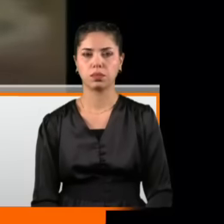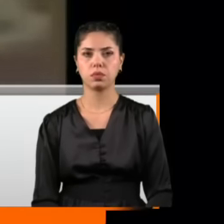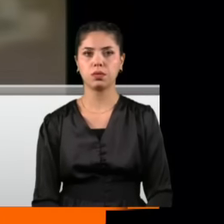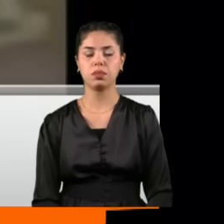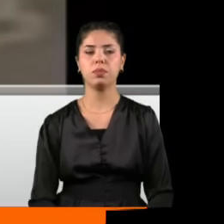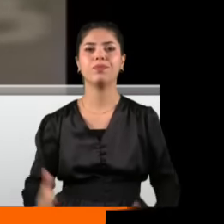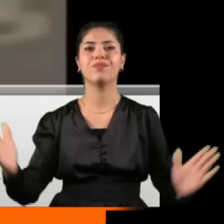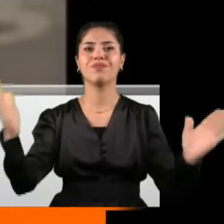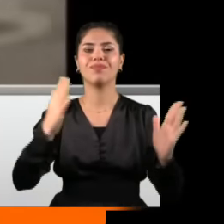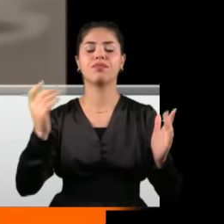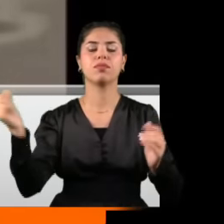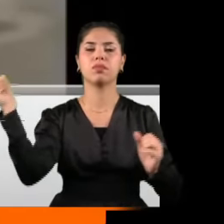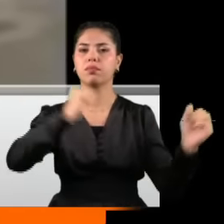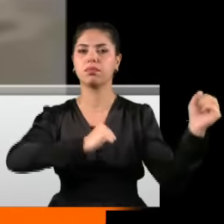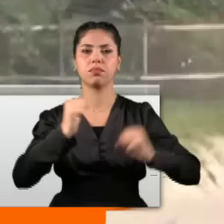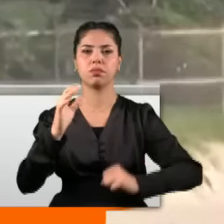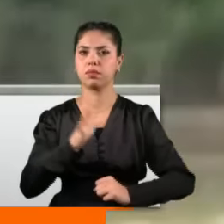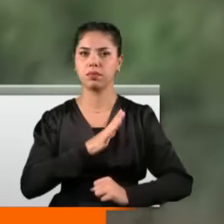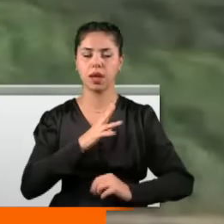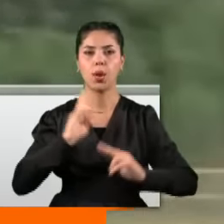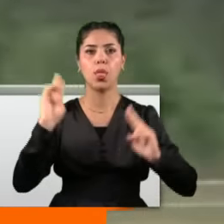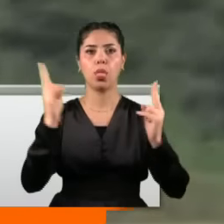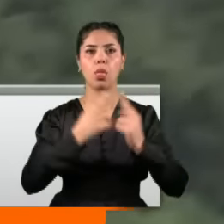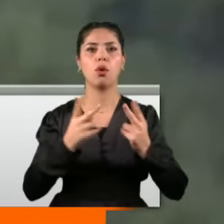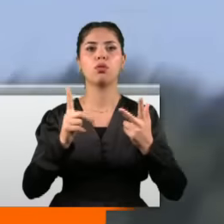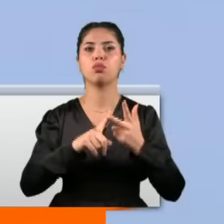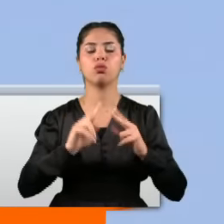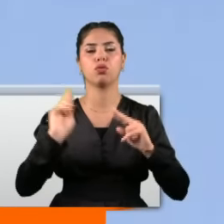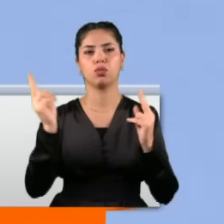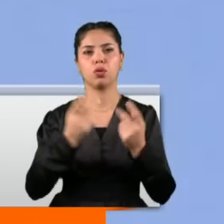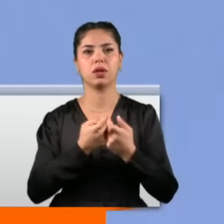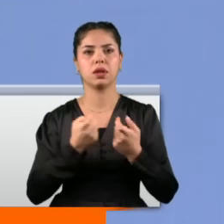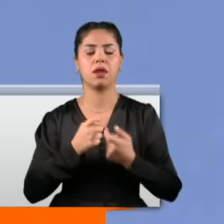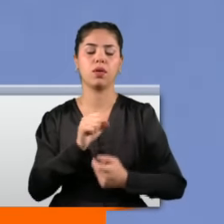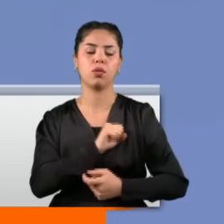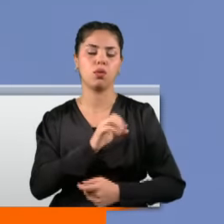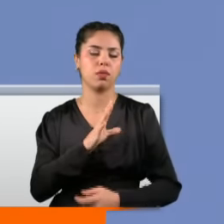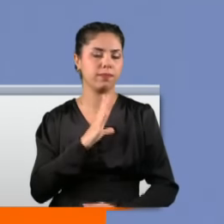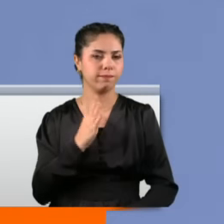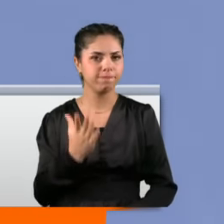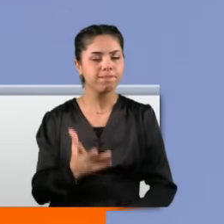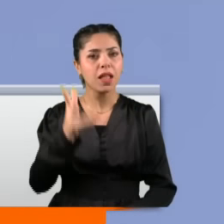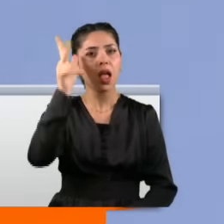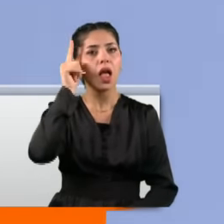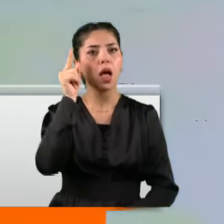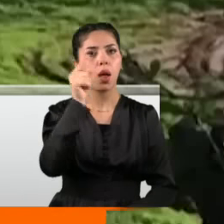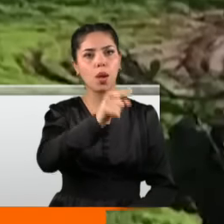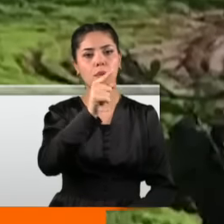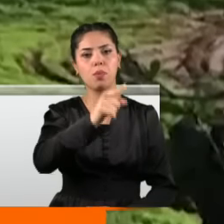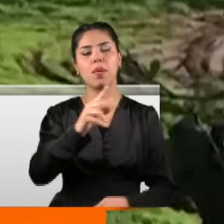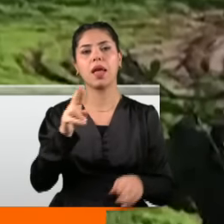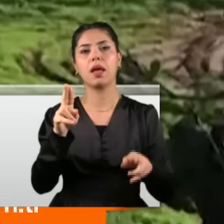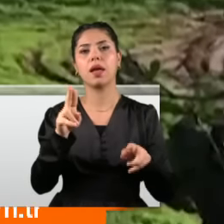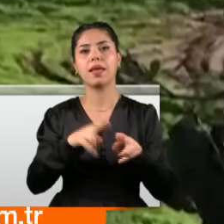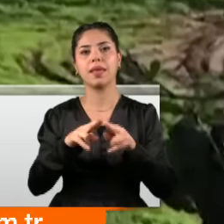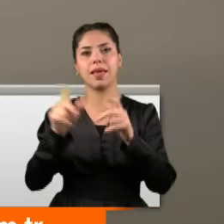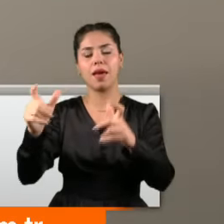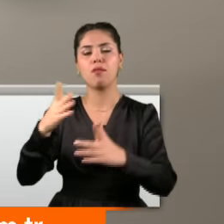Karşılıklı saldırılar şiddetlendikçe dünyada 3. Dünya Savaşı tedirginliği artıyor. Amerika Kiev Büyükelçiliğini